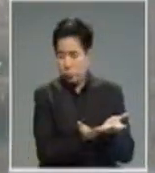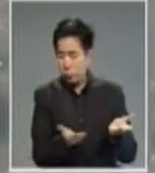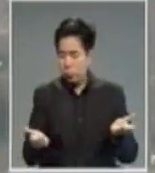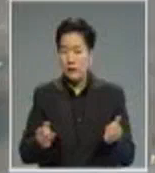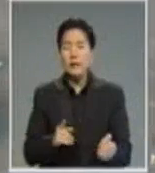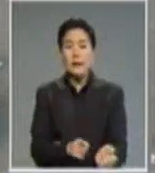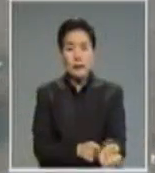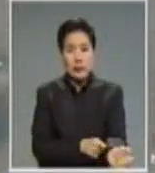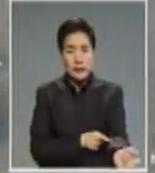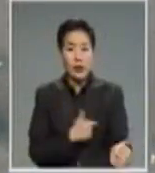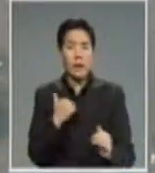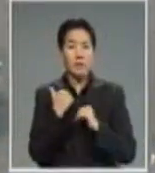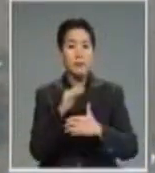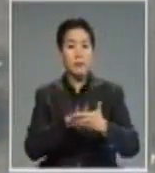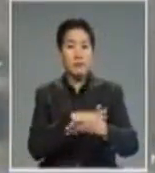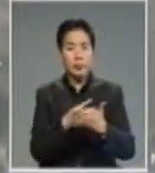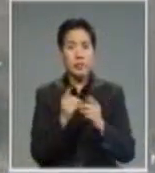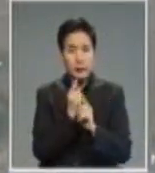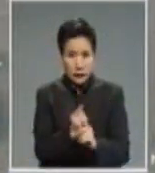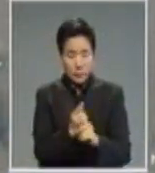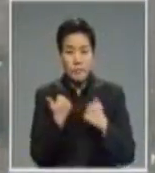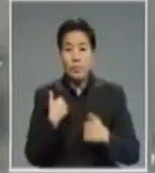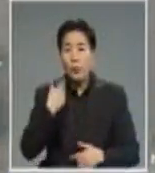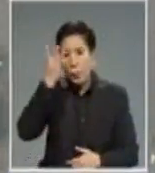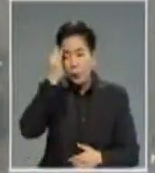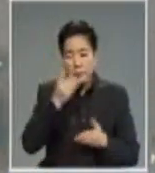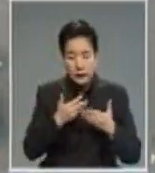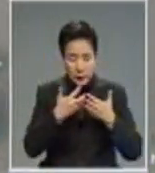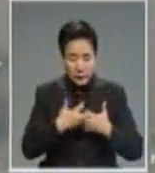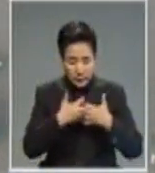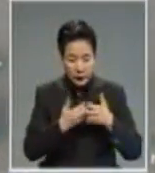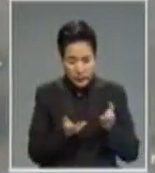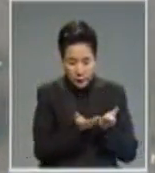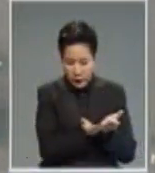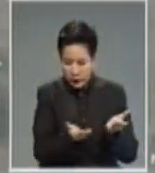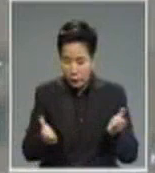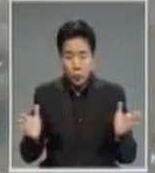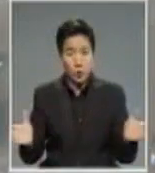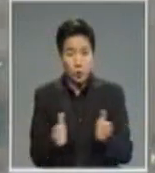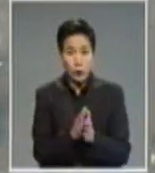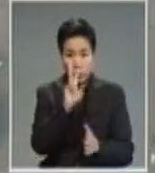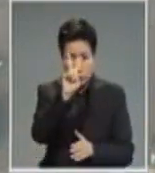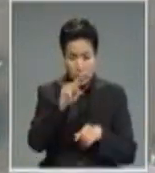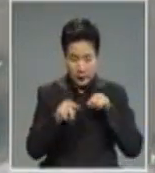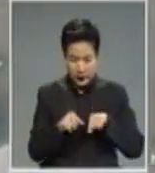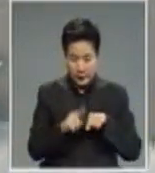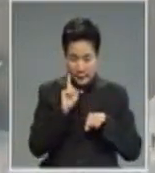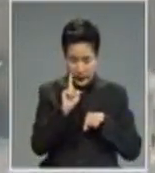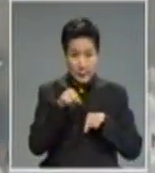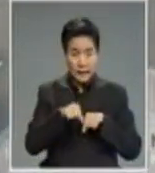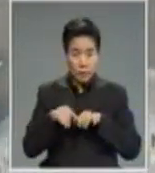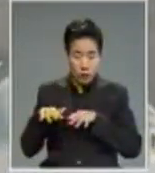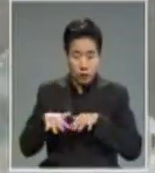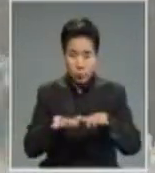ความล่าช้ากว่าที่กำหนดสำหรับแนวความคิดในการติดตั้งเครื่องผลักดันน้ำนั้นจะติดตั้งรวมทั้งหมด2จุดค่ะคือจุดที่1บริ